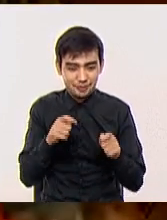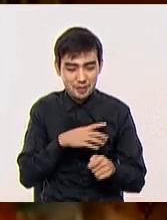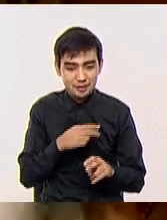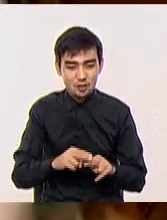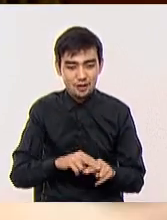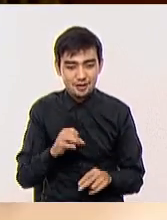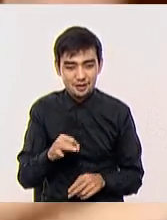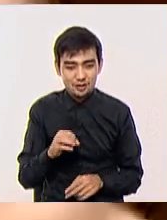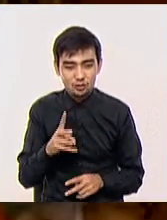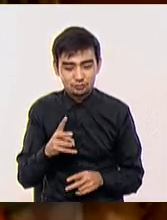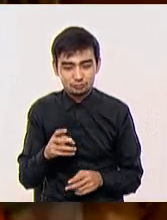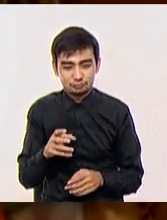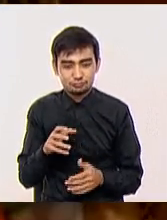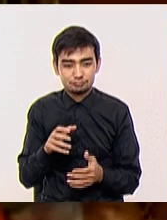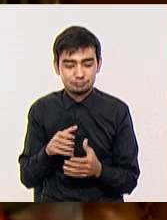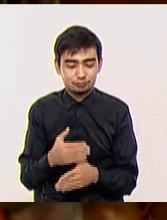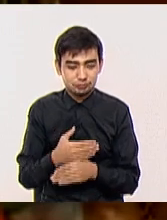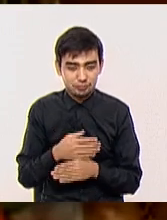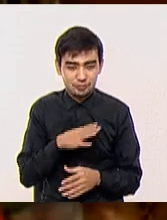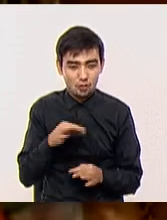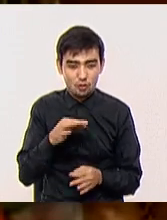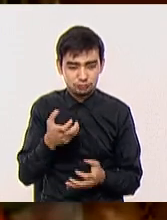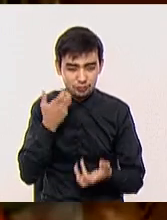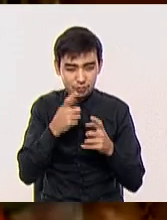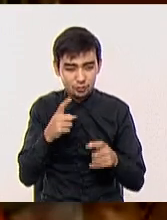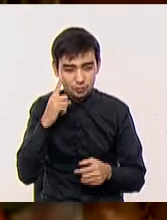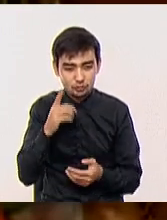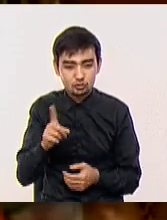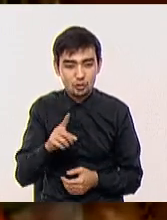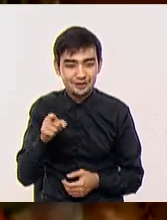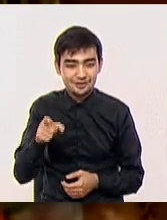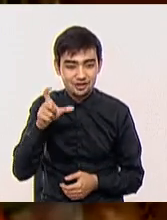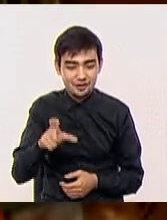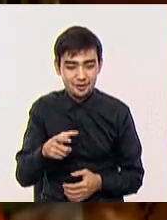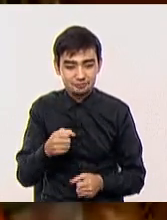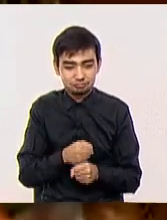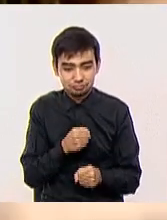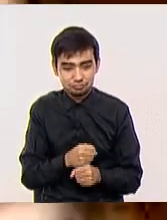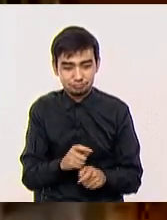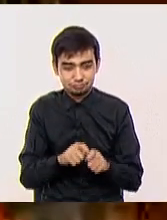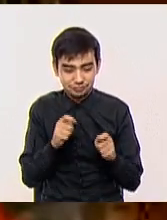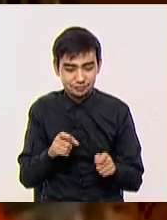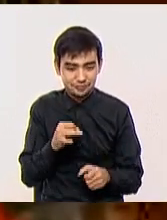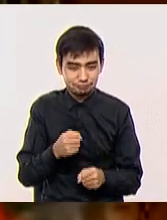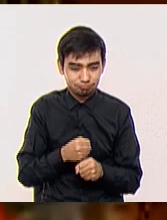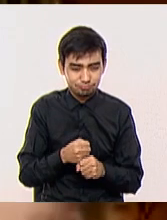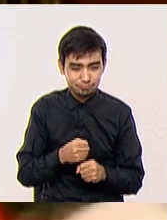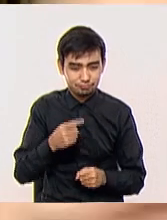быть, понимал и усваивал до сих пор, как бы исследователи, что именно он стал заниматься созданием или